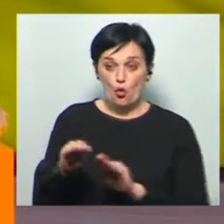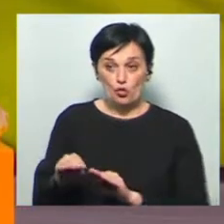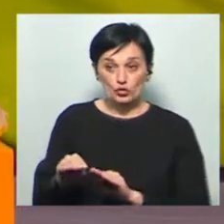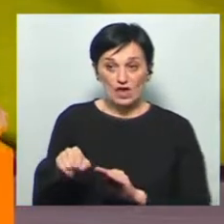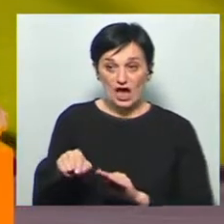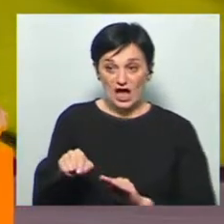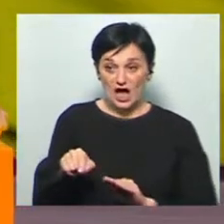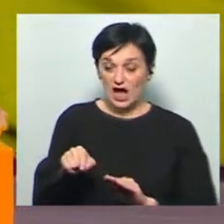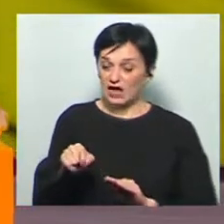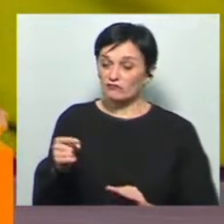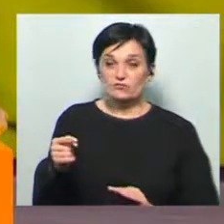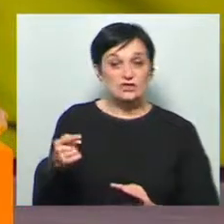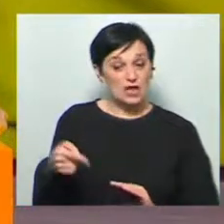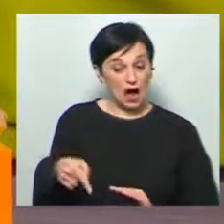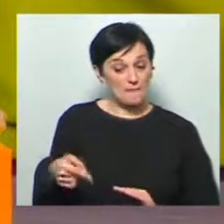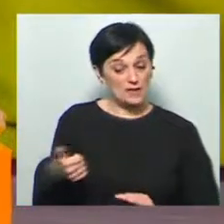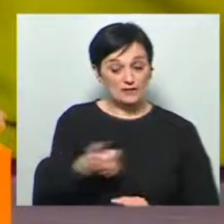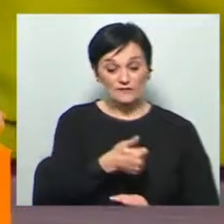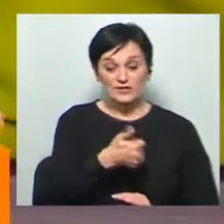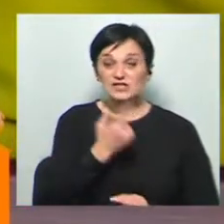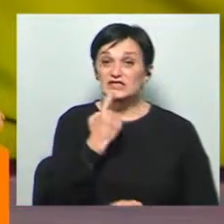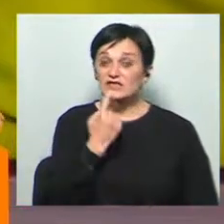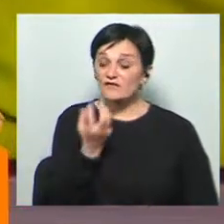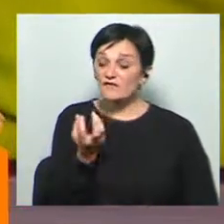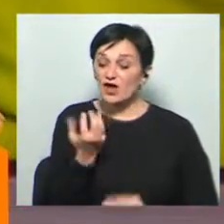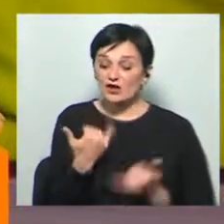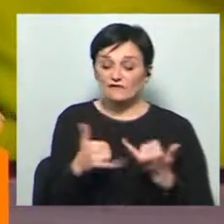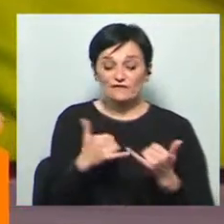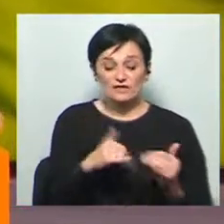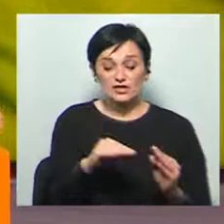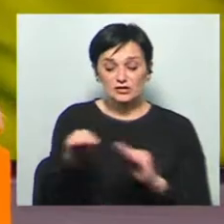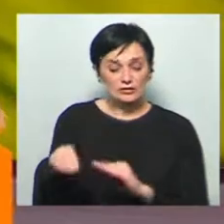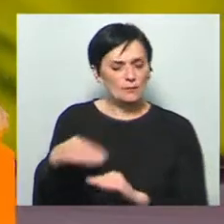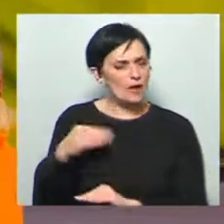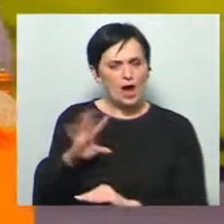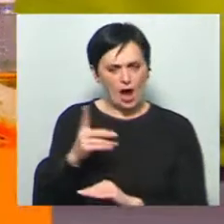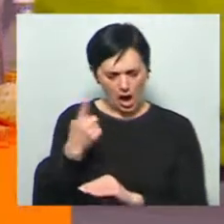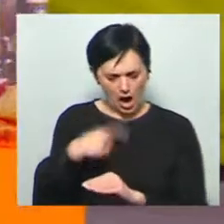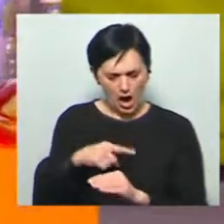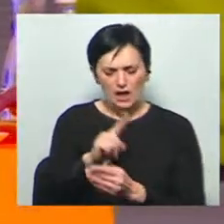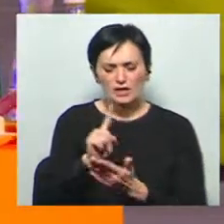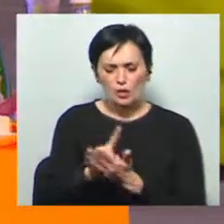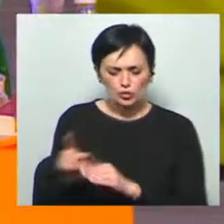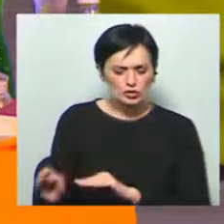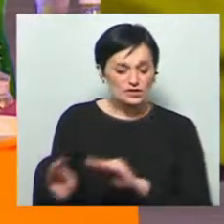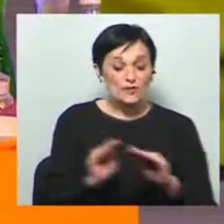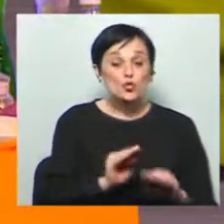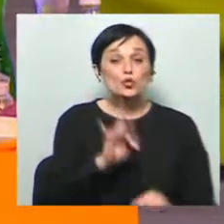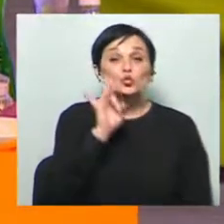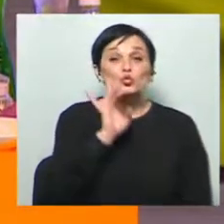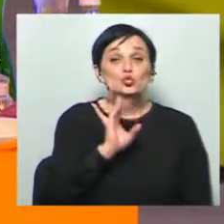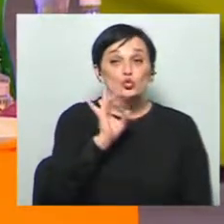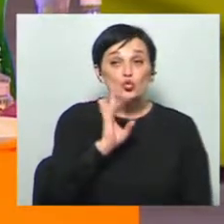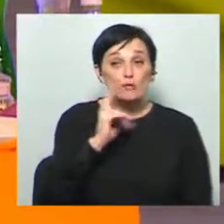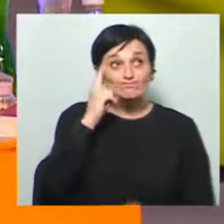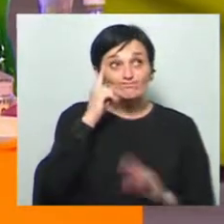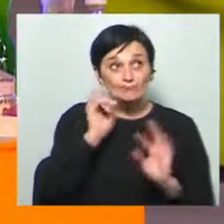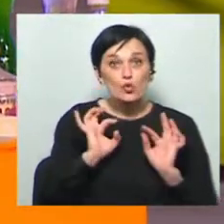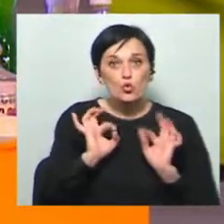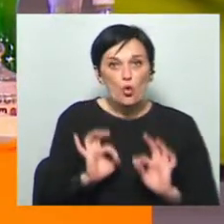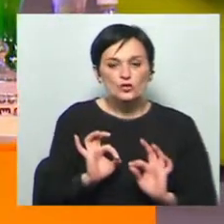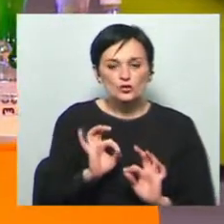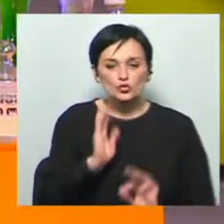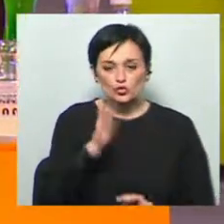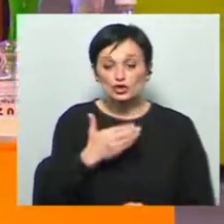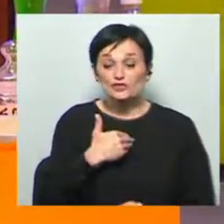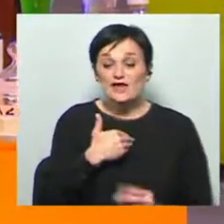ამ კვირაში კვერცხს ყვითელ ზონაში, რასაკვირველია ჩვენ აუცილებლად დავაბრუნებთ მას მწვანე ზონაში, უბრალოდ დროებით ლოგიკური